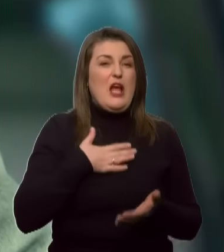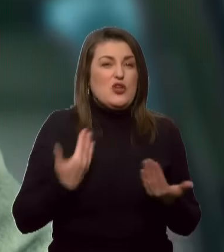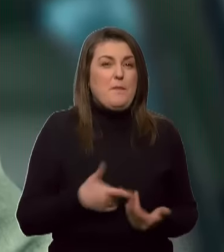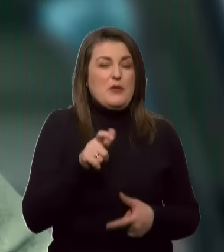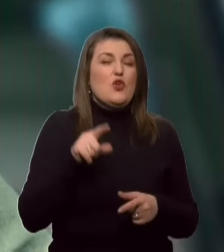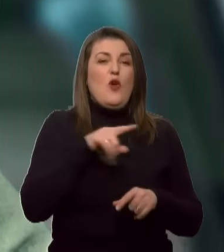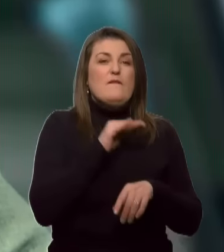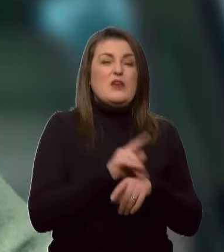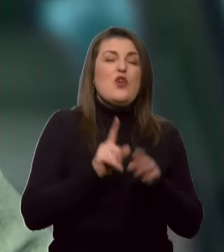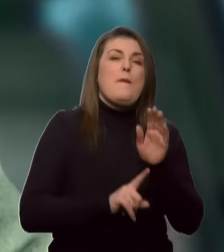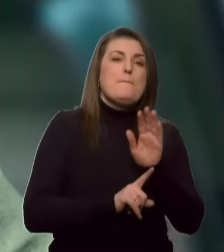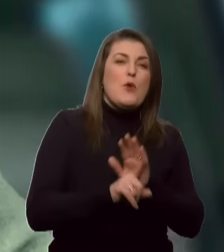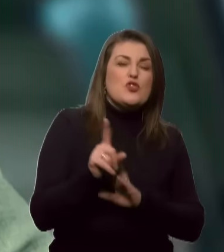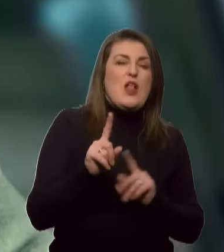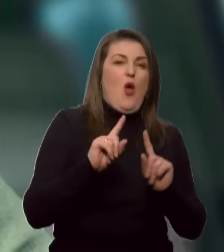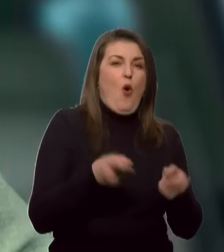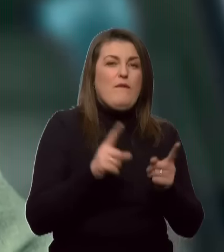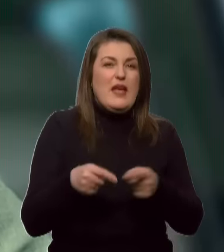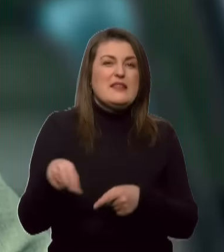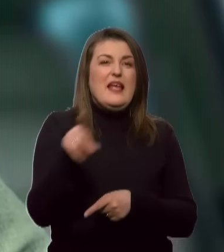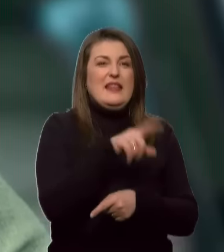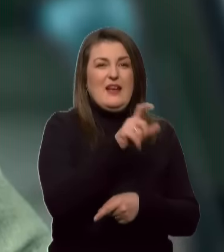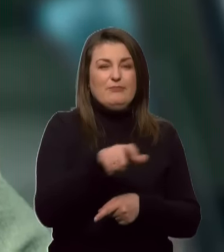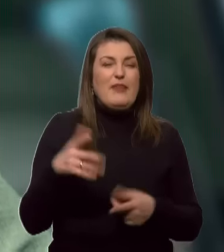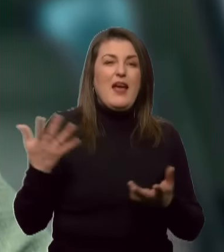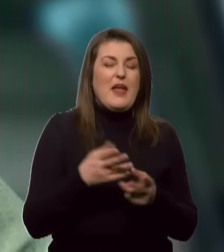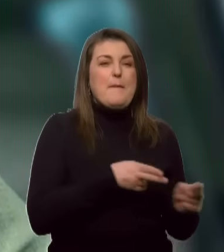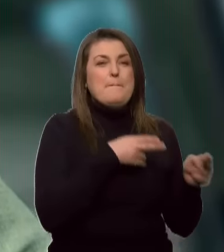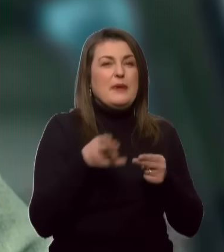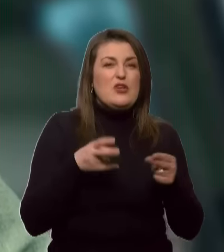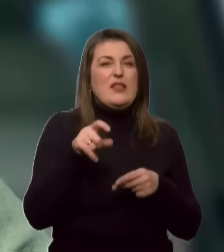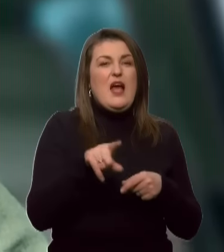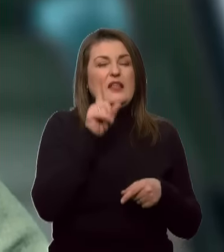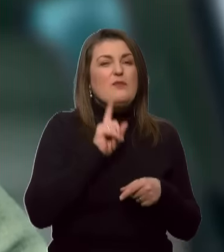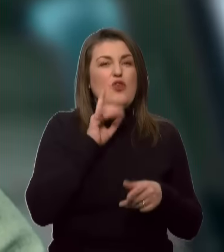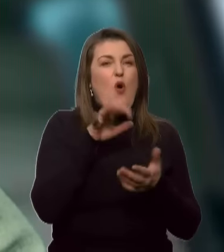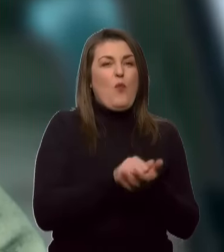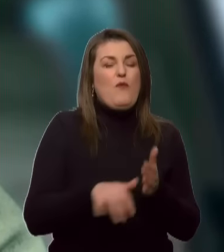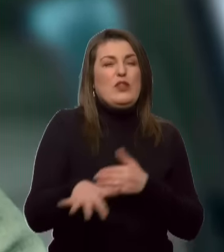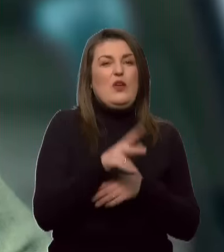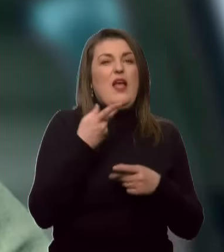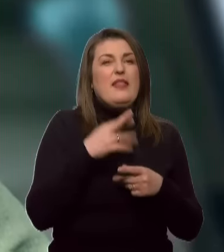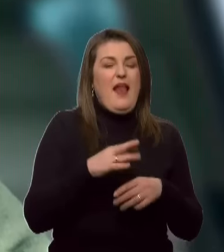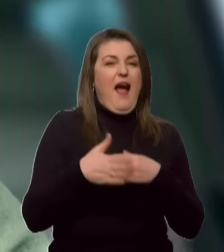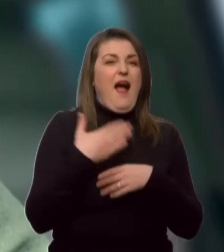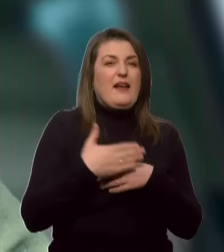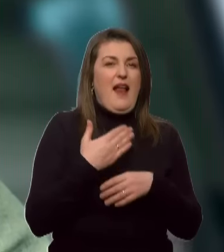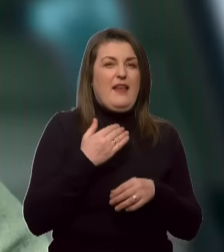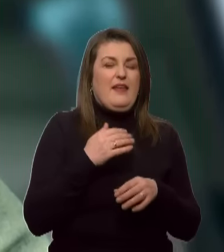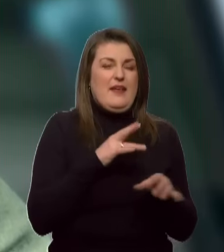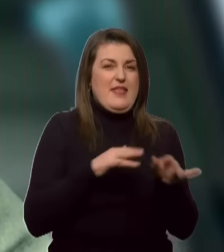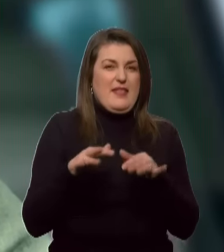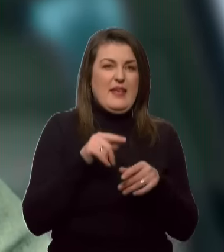що почалися ув'язнення тих гауляйтерів, які приїжджали на тимчасово окуповану територію для каральних дій. Ви